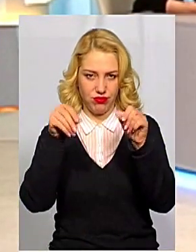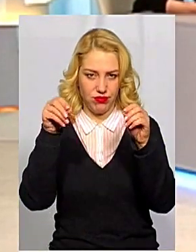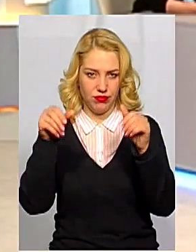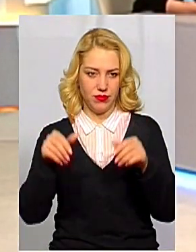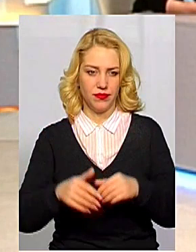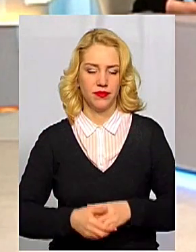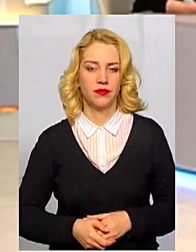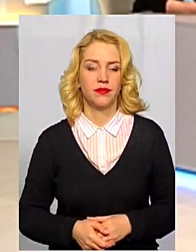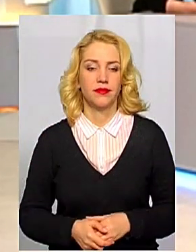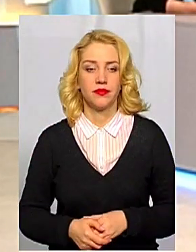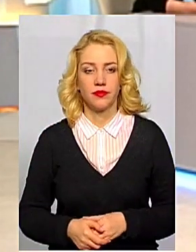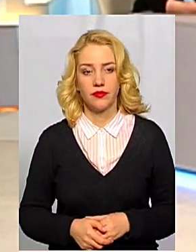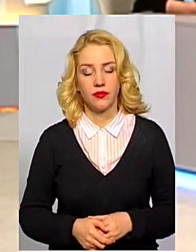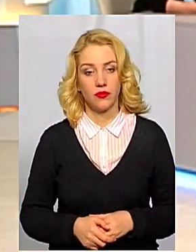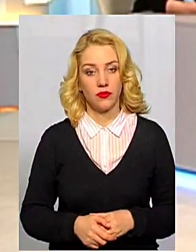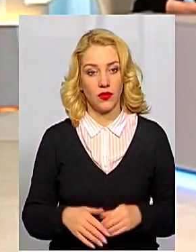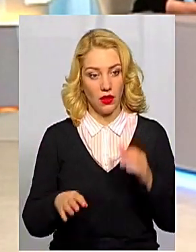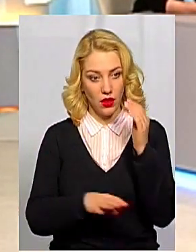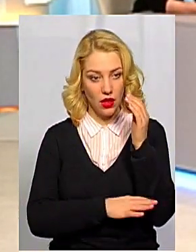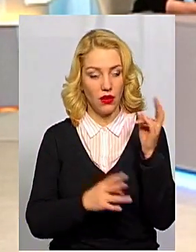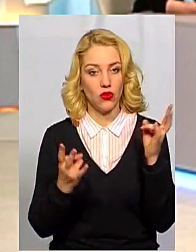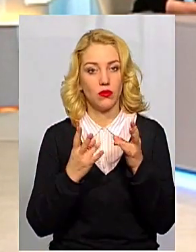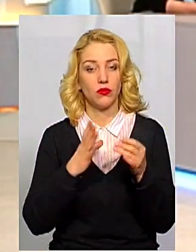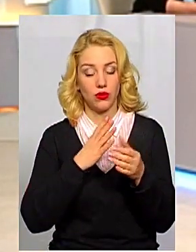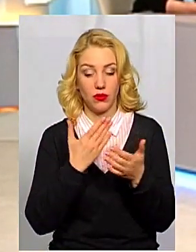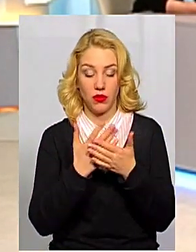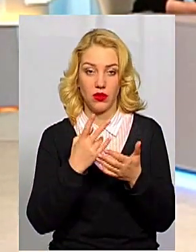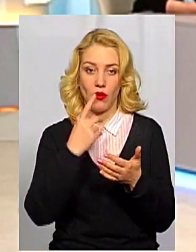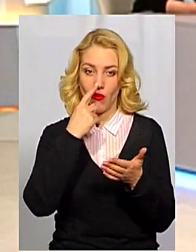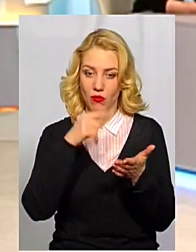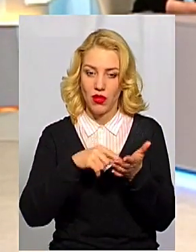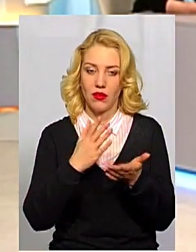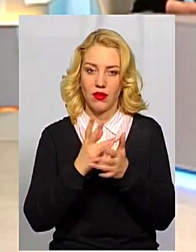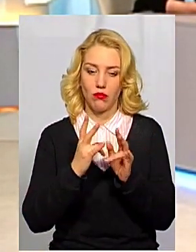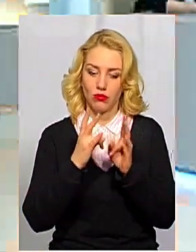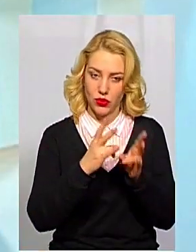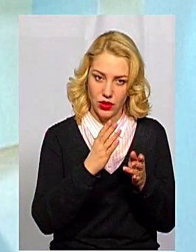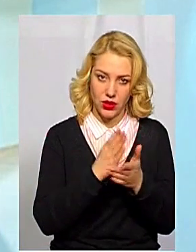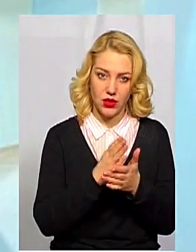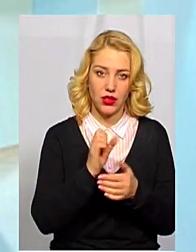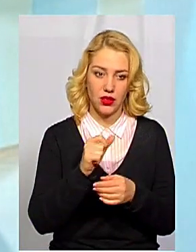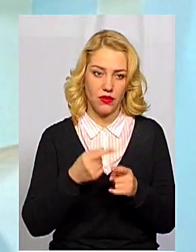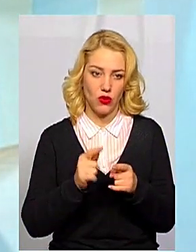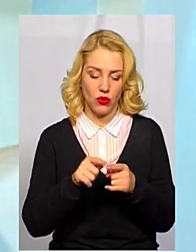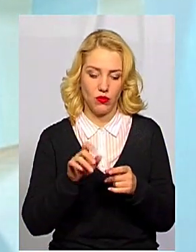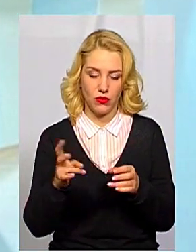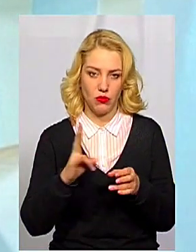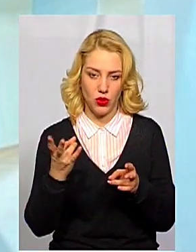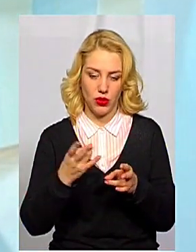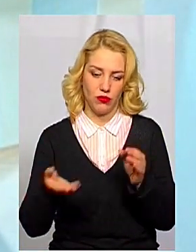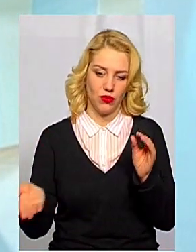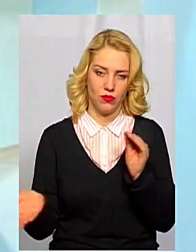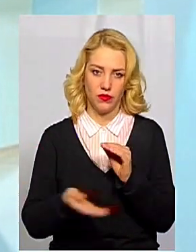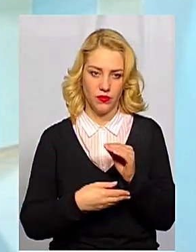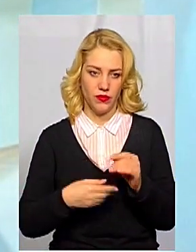себе не являє. Тобто дерево має мати пошкодження певні. Є санітарні правила, які регламентують здійснення цієї рубки. Там